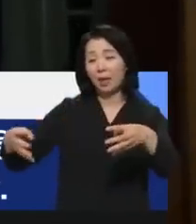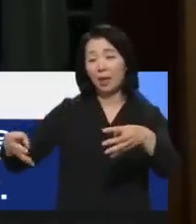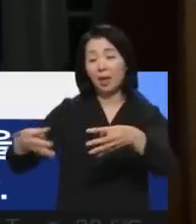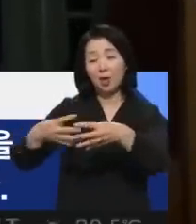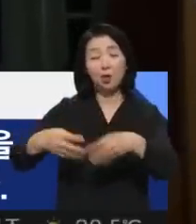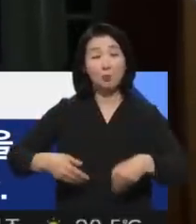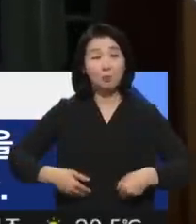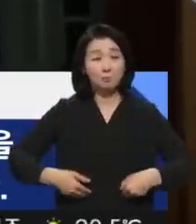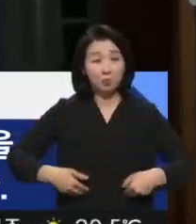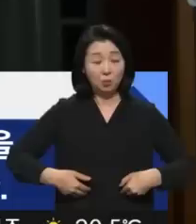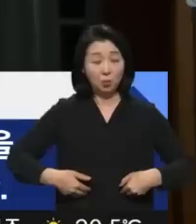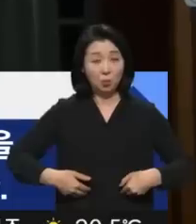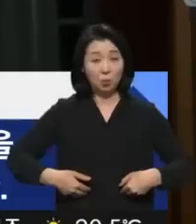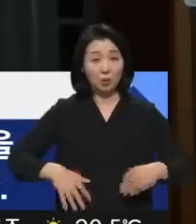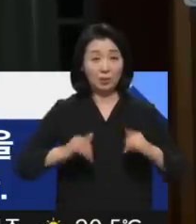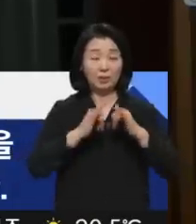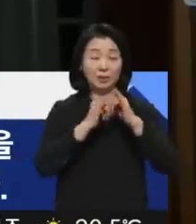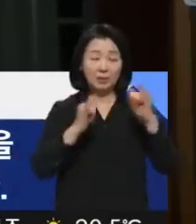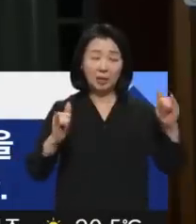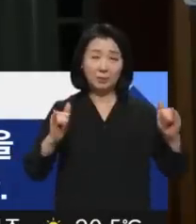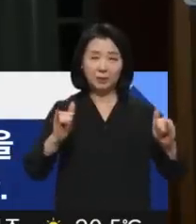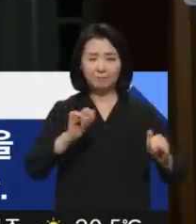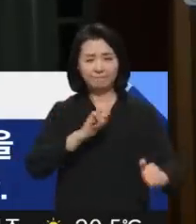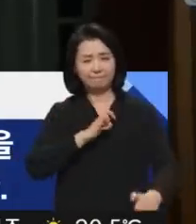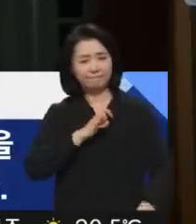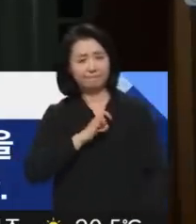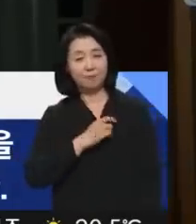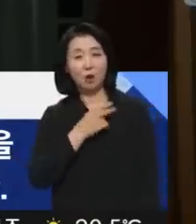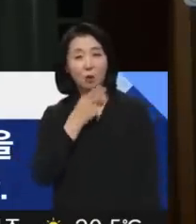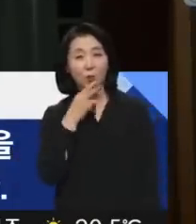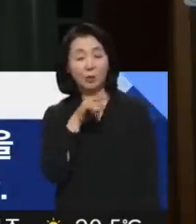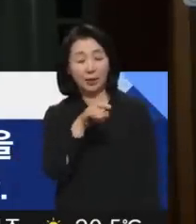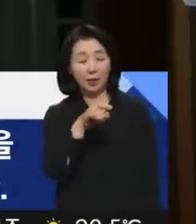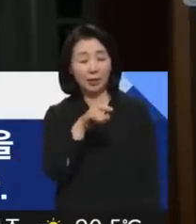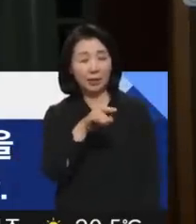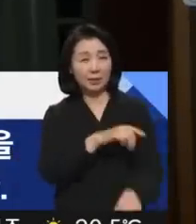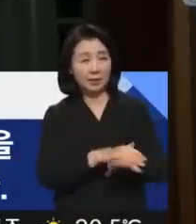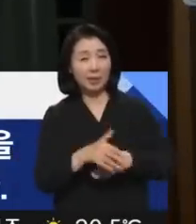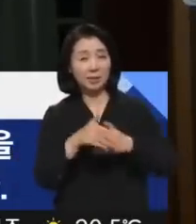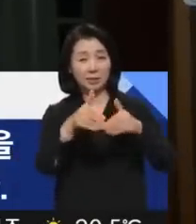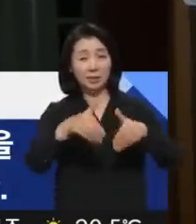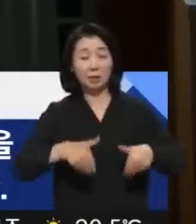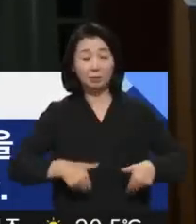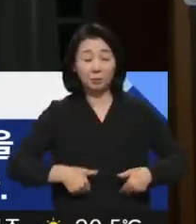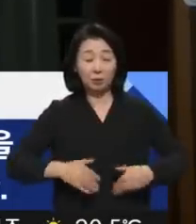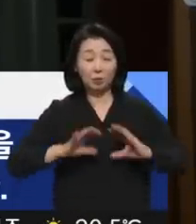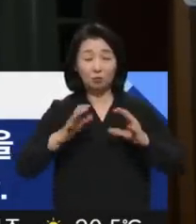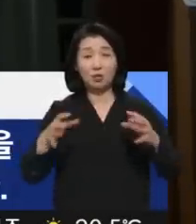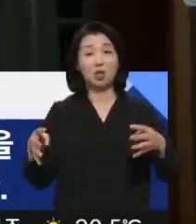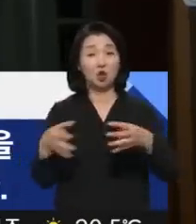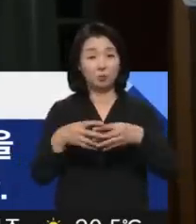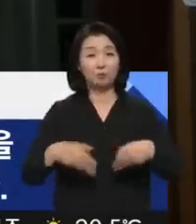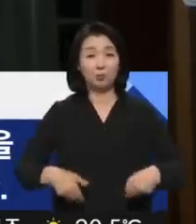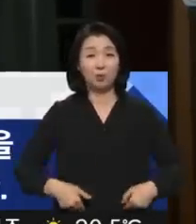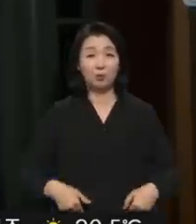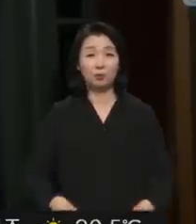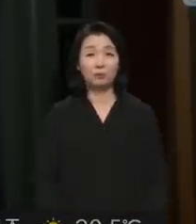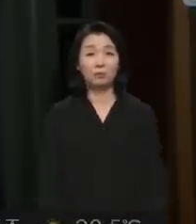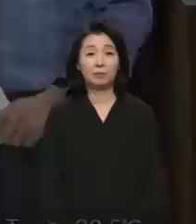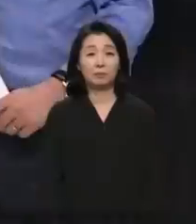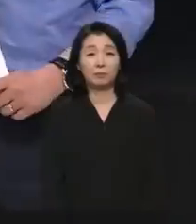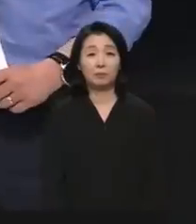투명하게 사람들이 어떤 의문을 갖지 않도록 그렇게 진행되도록 좀 국제 협력이 이루어져야 된다고 봅니다.